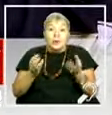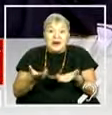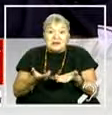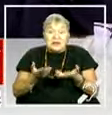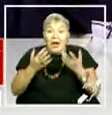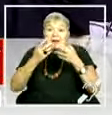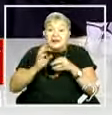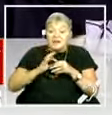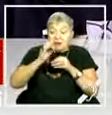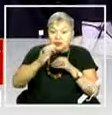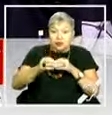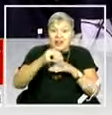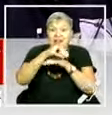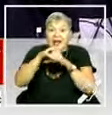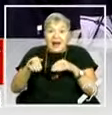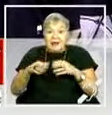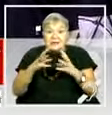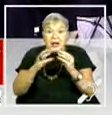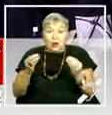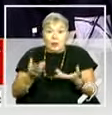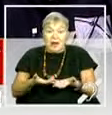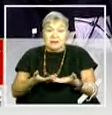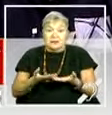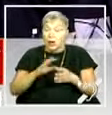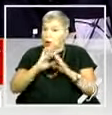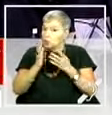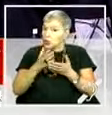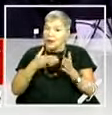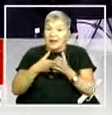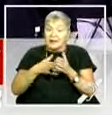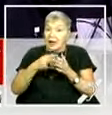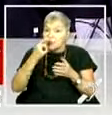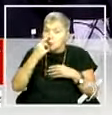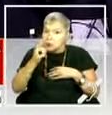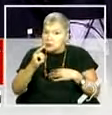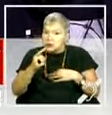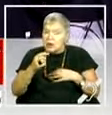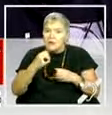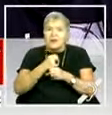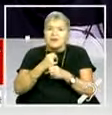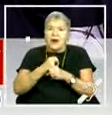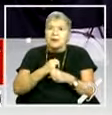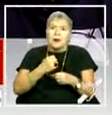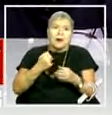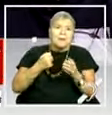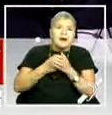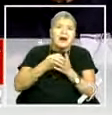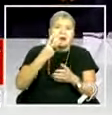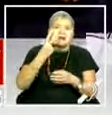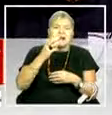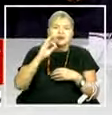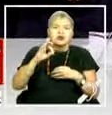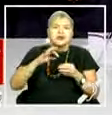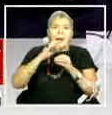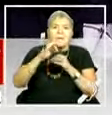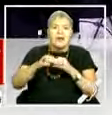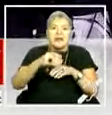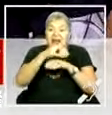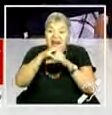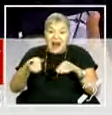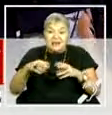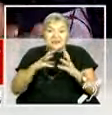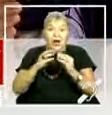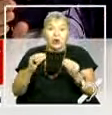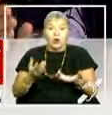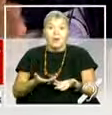sute de metri de graniță. Acolo, gândește-te că toate atacurile astea ale rușilor au loc la 100, 200, 300 de metri de granița cu România.